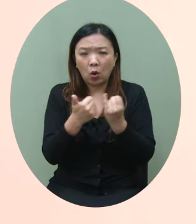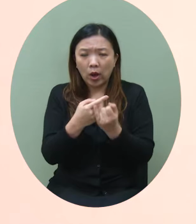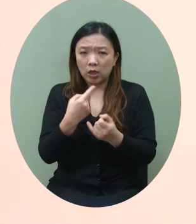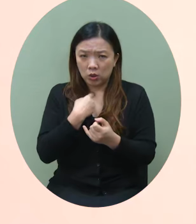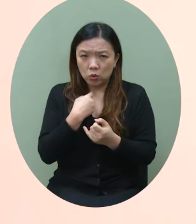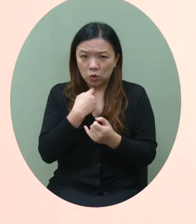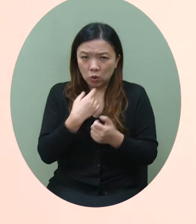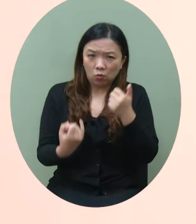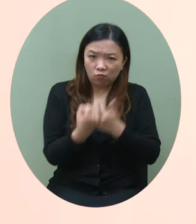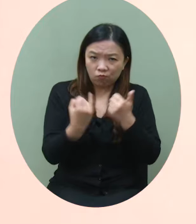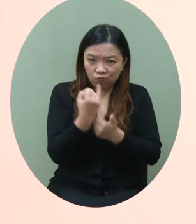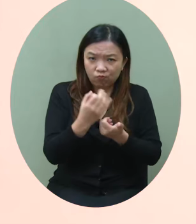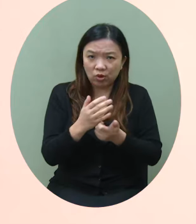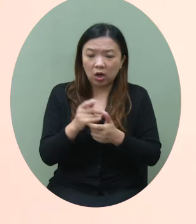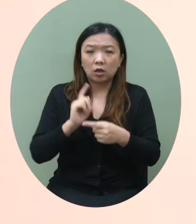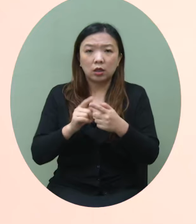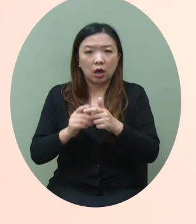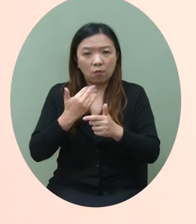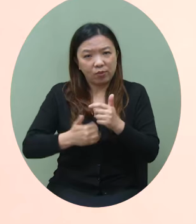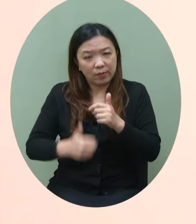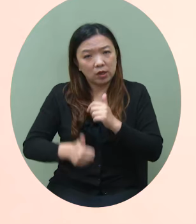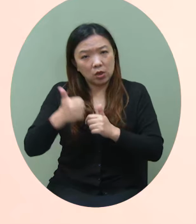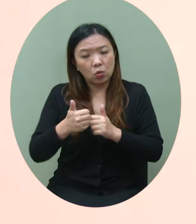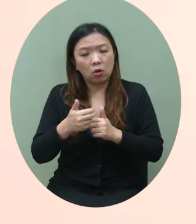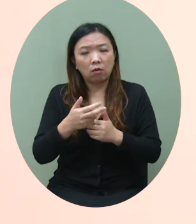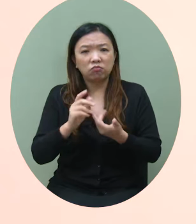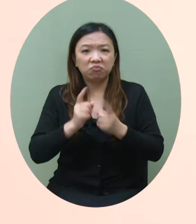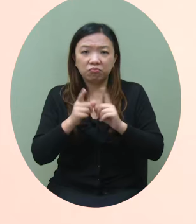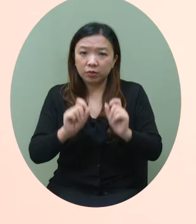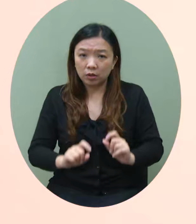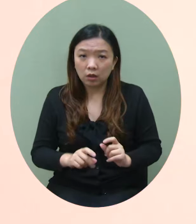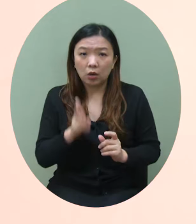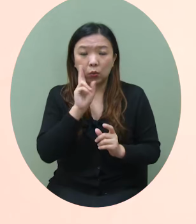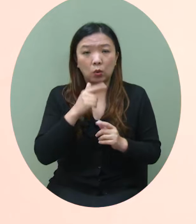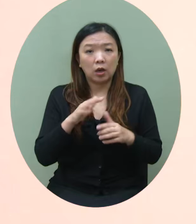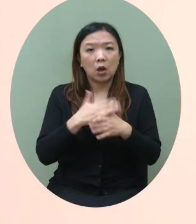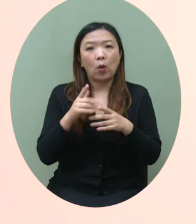某程度上就是只要你認為你是為了公義你是可以違反法律